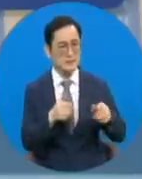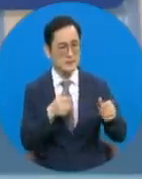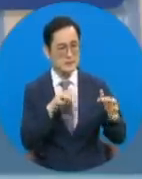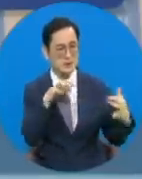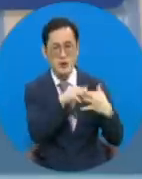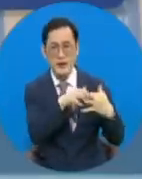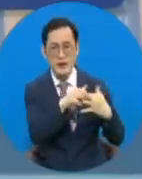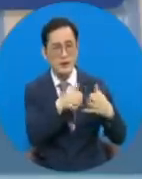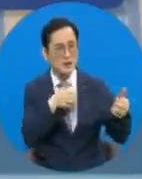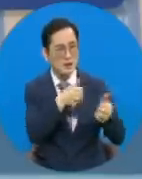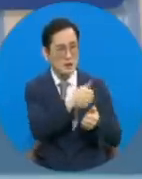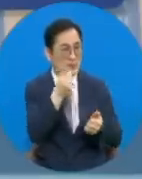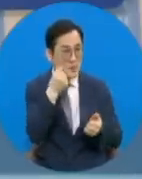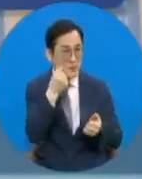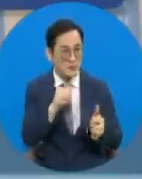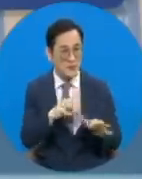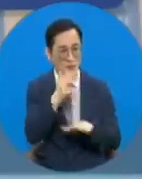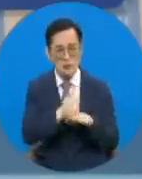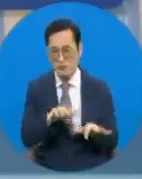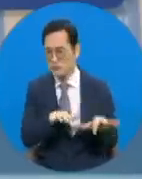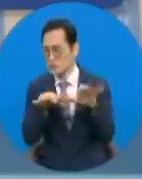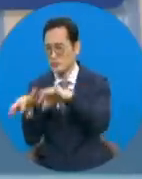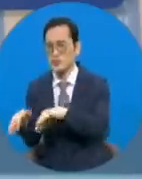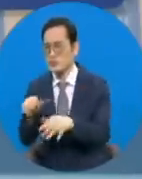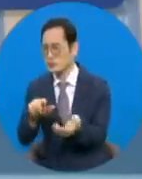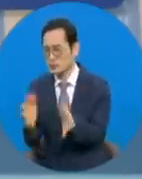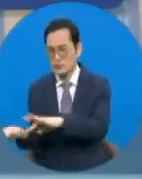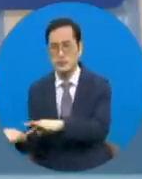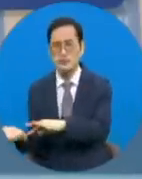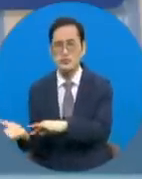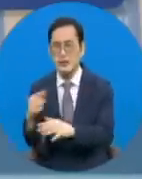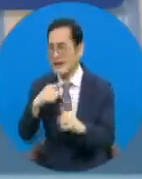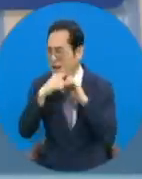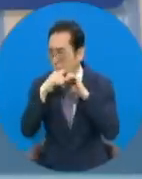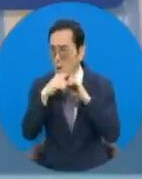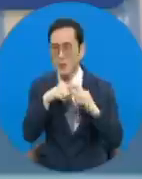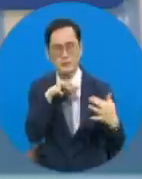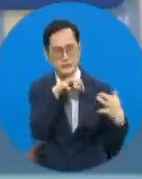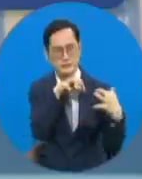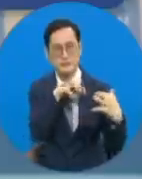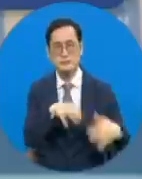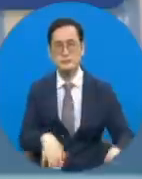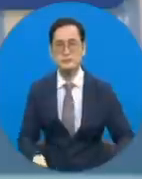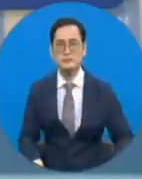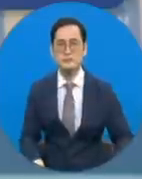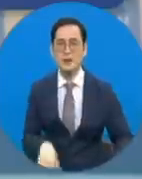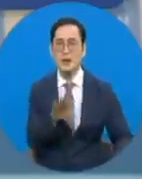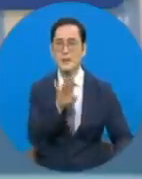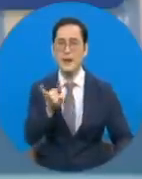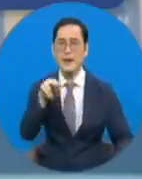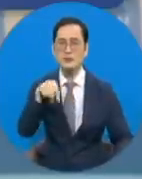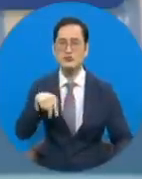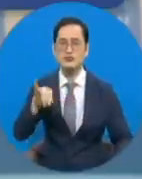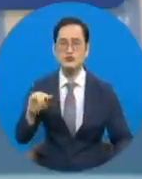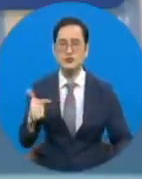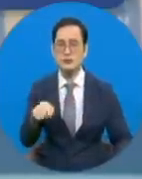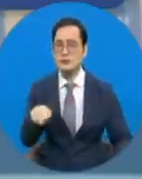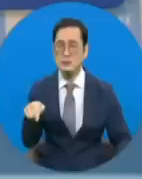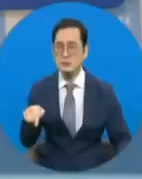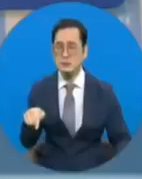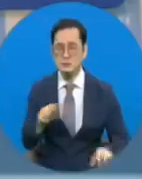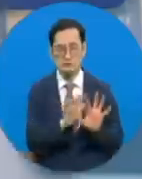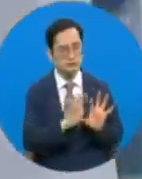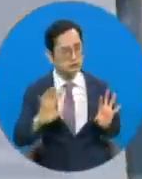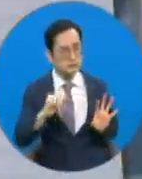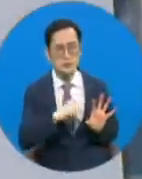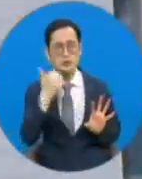죽을 각오가 되어 있다. 물러설 수 없는 결기를 뜻합니다. 누가 배수의 진을 쳤을까요? 한국일보 6면입니다.